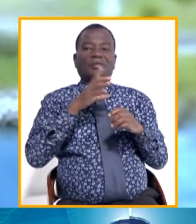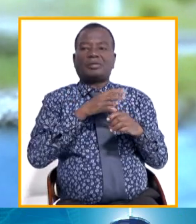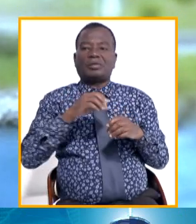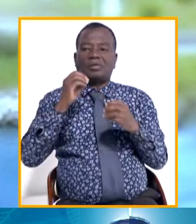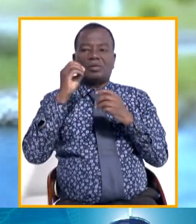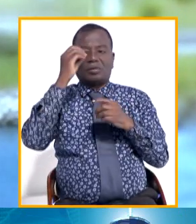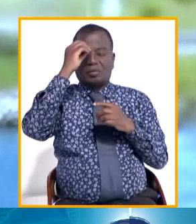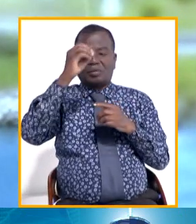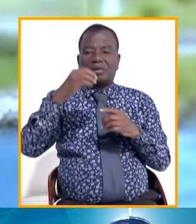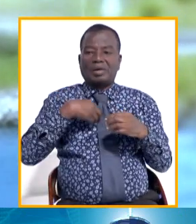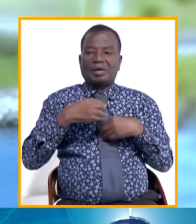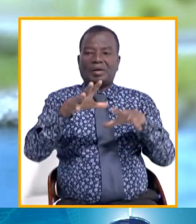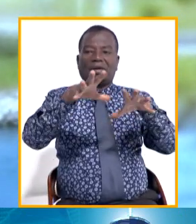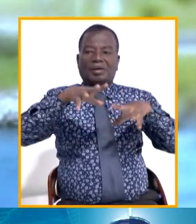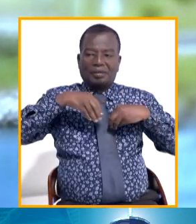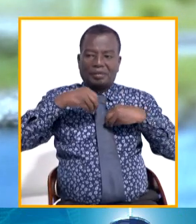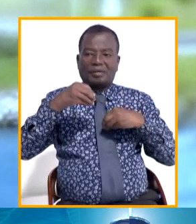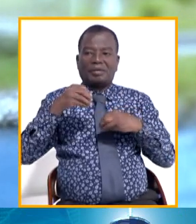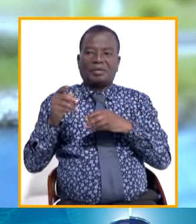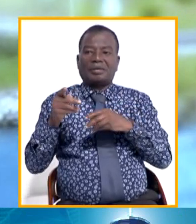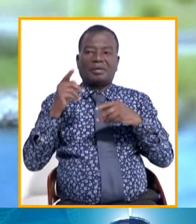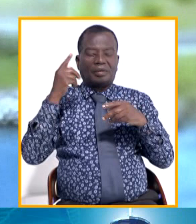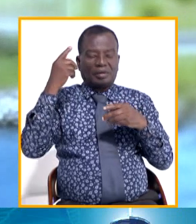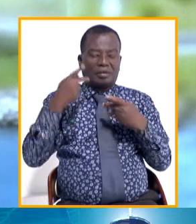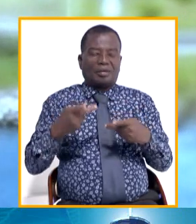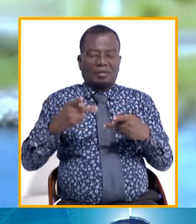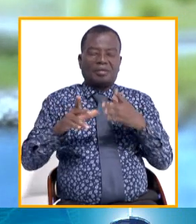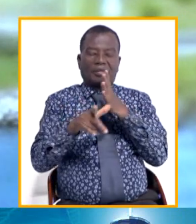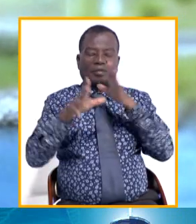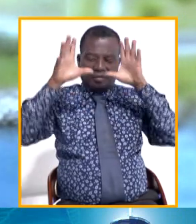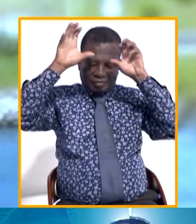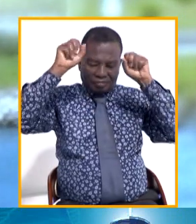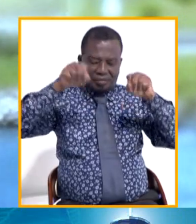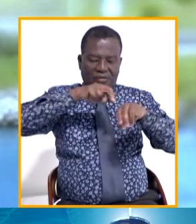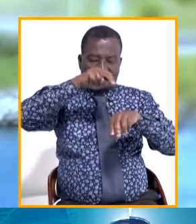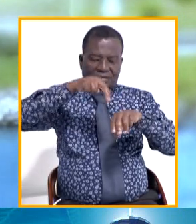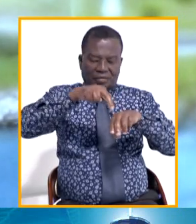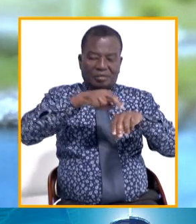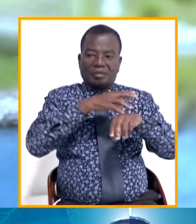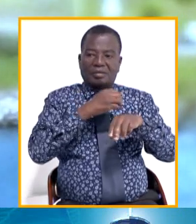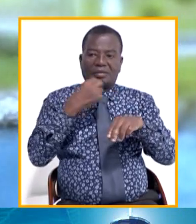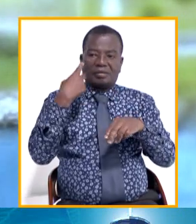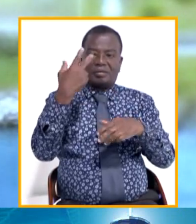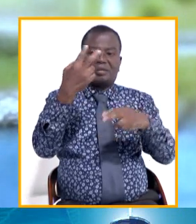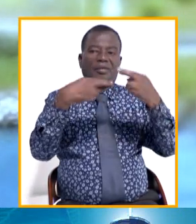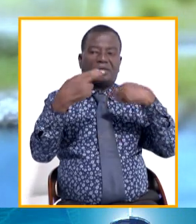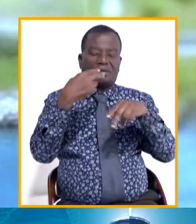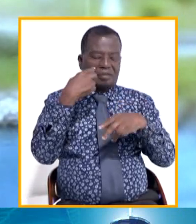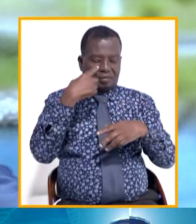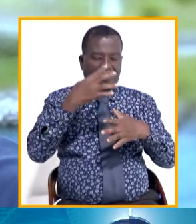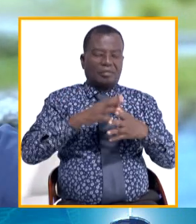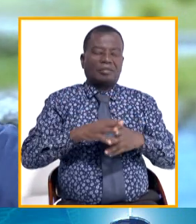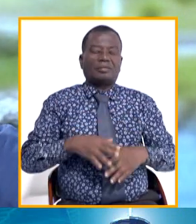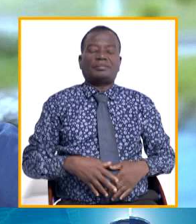officielle d'Abidjan a été adoptée et cela en présence du vice-président de la République, Etiemoko Meliet Kone. Et retour sur la